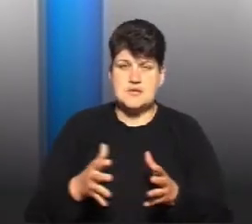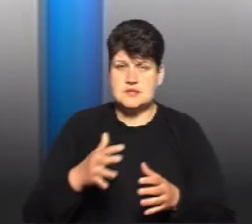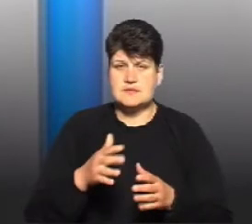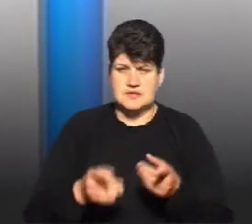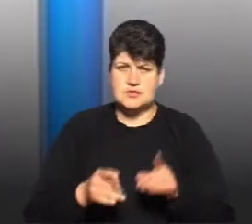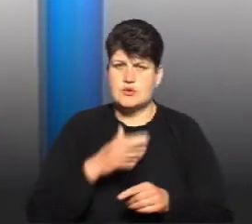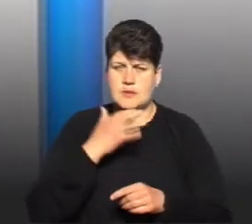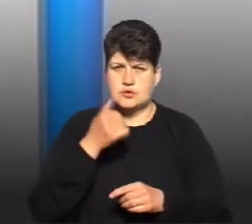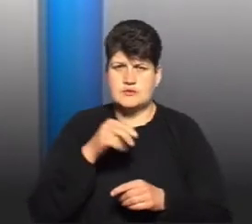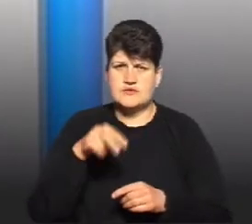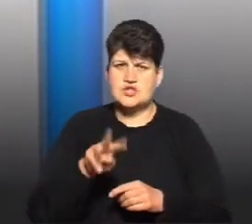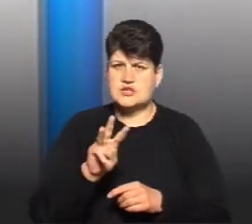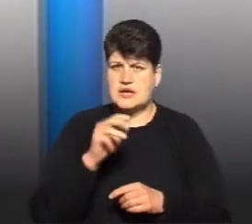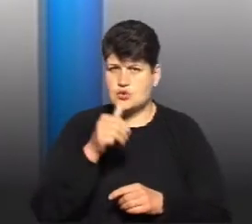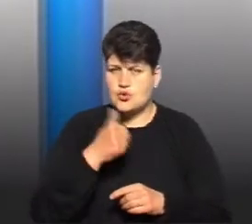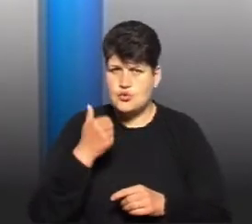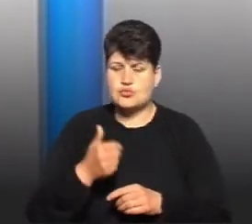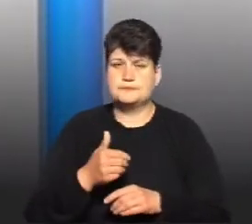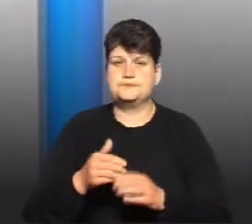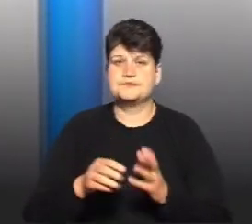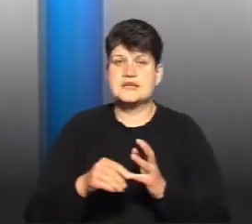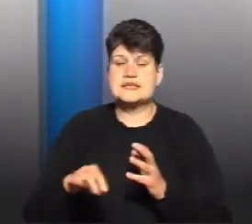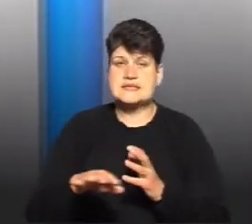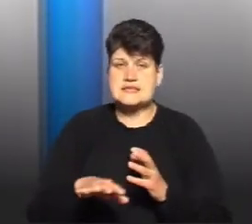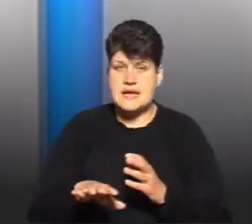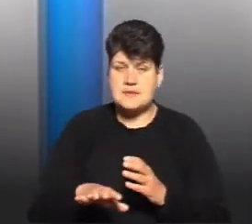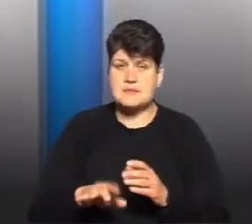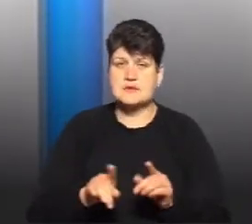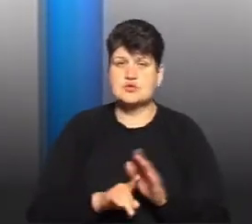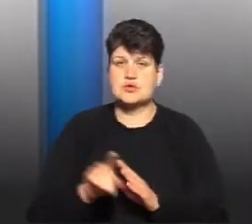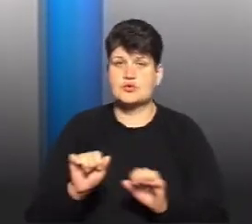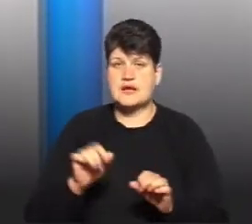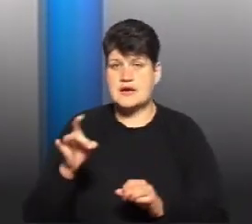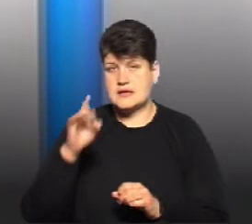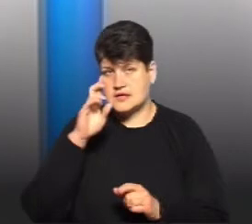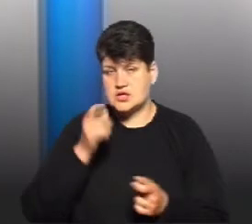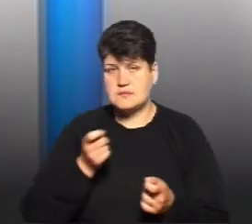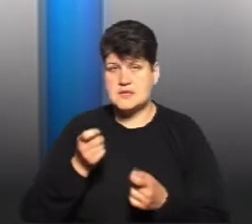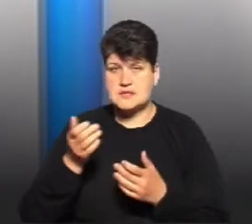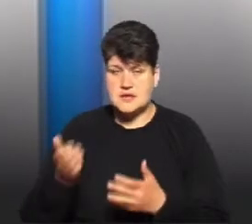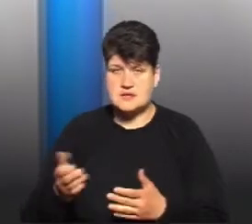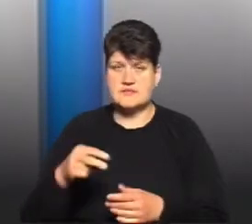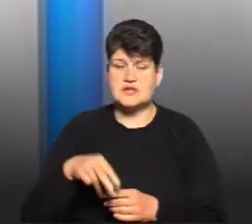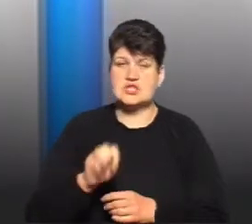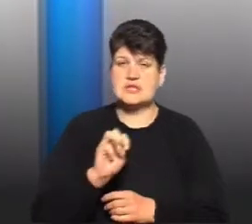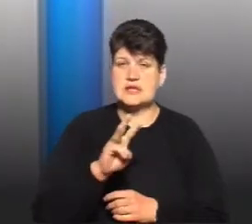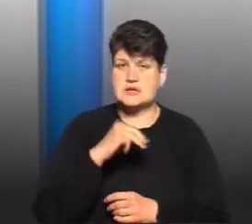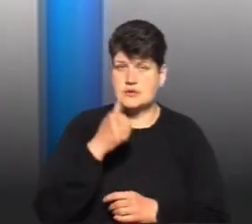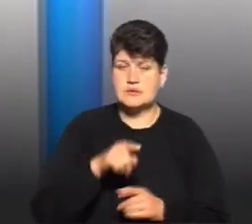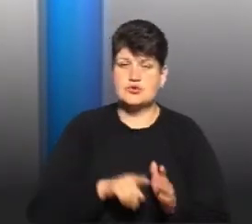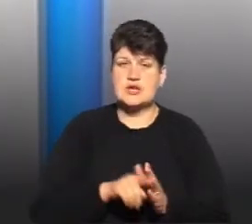2003 року, землями за межами населеного пункту спочатку розпоряджалися районні державні адміністрації. 2013 року ними почали